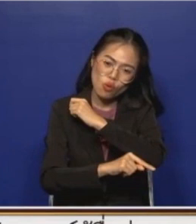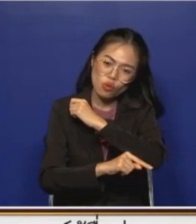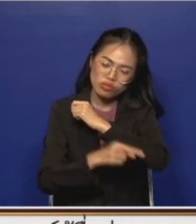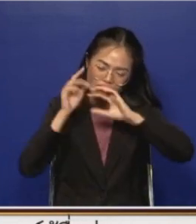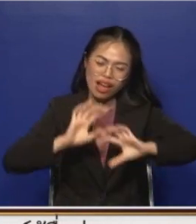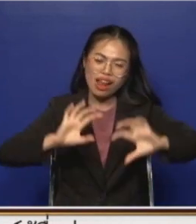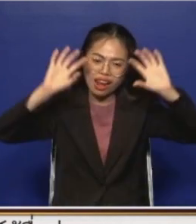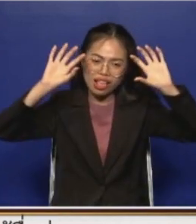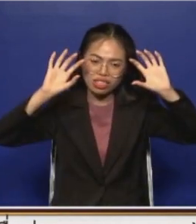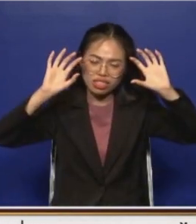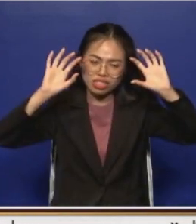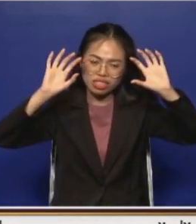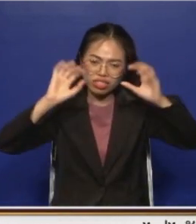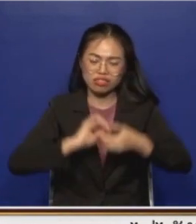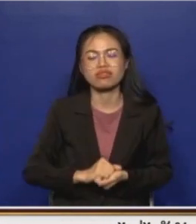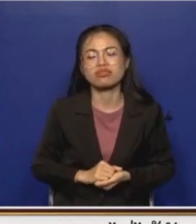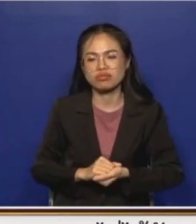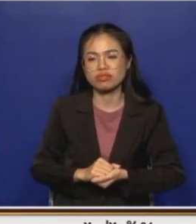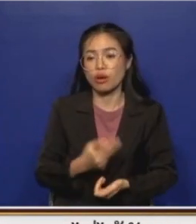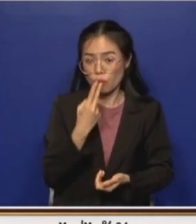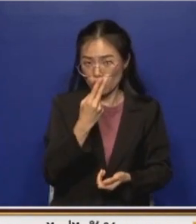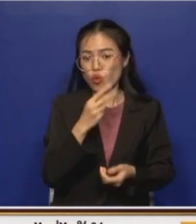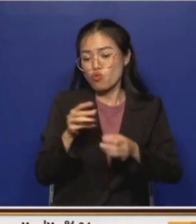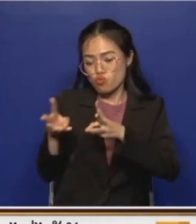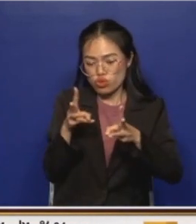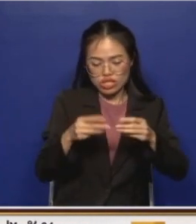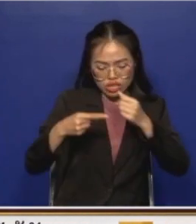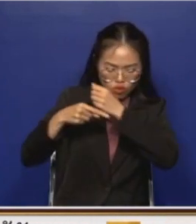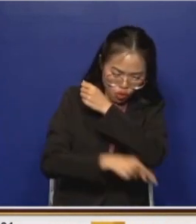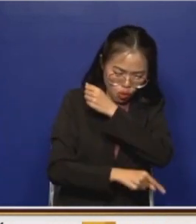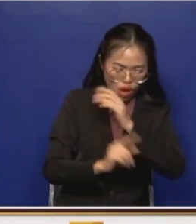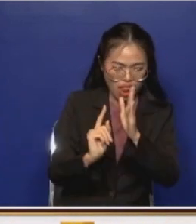ระงับไป167รายไอ้นี่คือหนังสือพิมพ์นะ